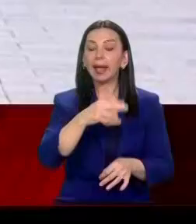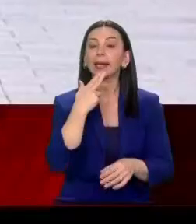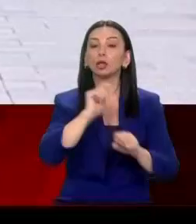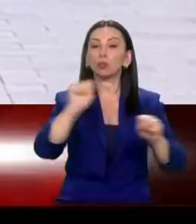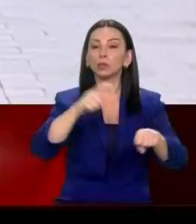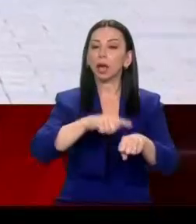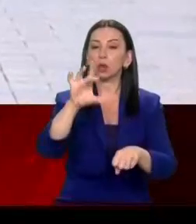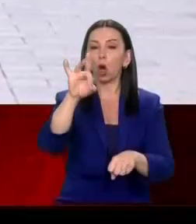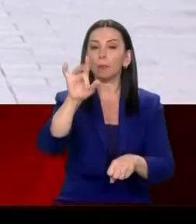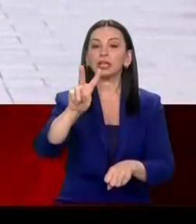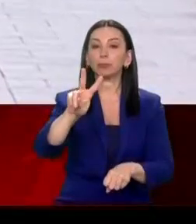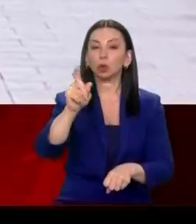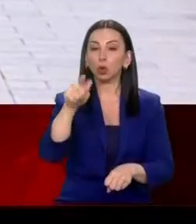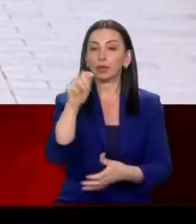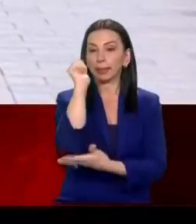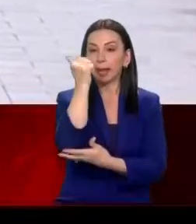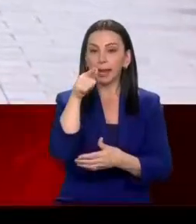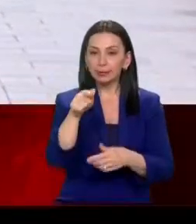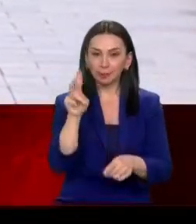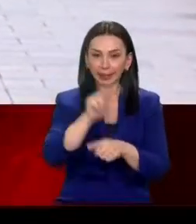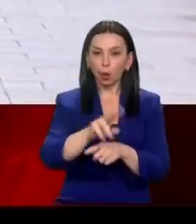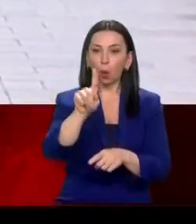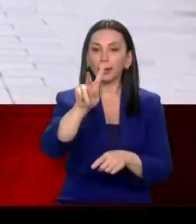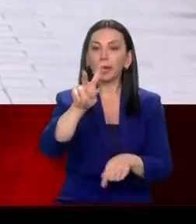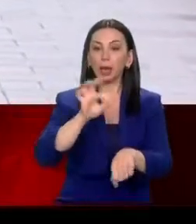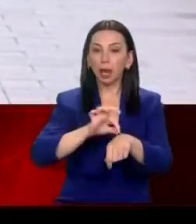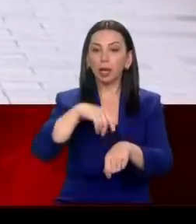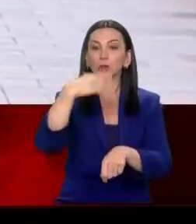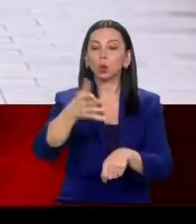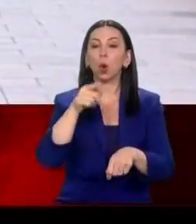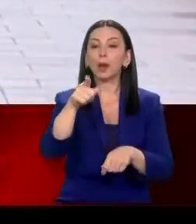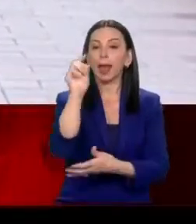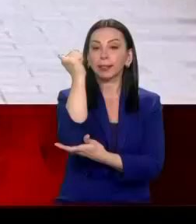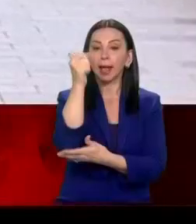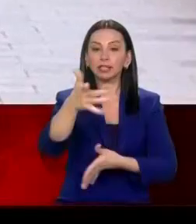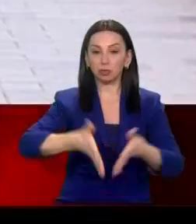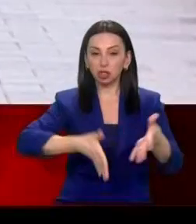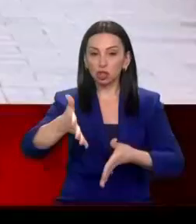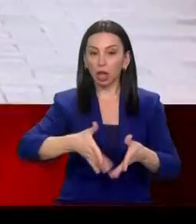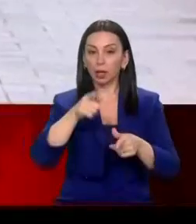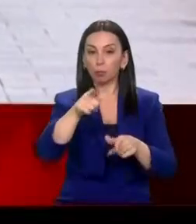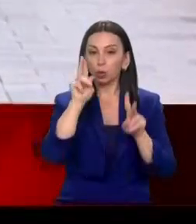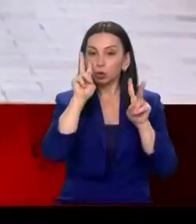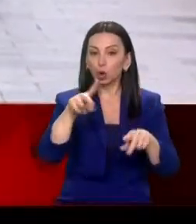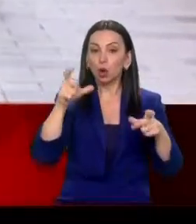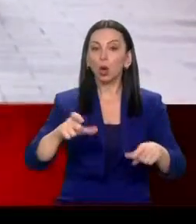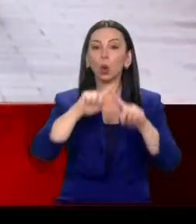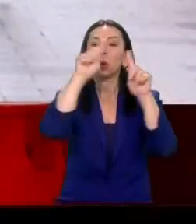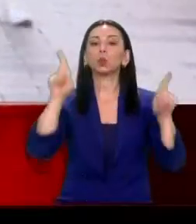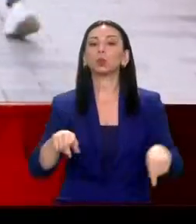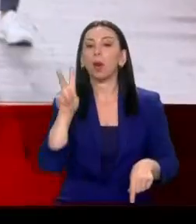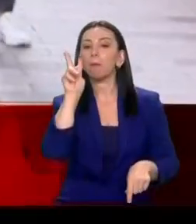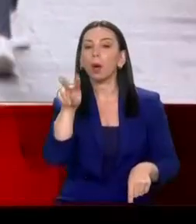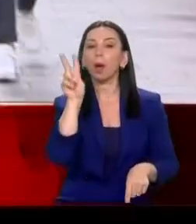saat 15.29'da, yani Taksim'de indikten 12 dakika sonra İstiklal Caddesi'nde tam da bu noktadaydı. Mağazaların vitrinlerine